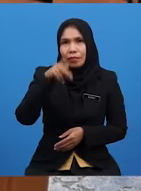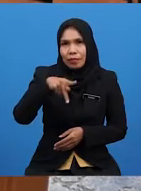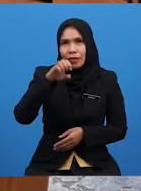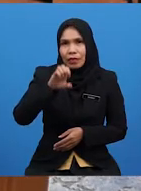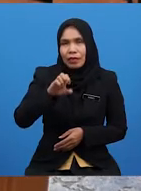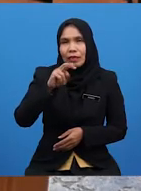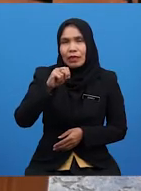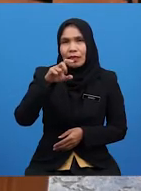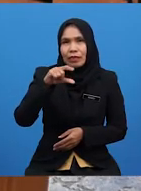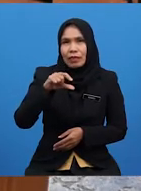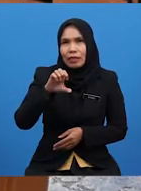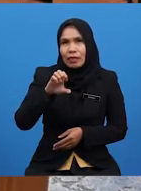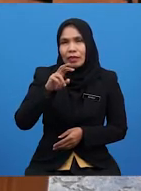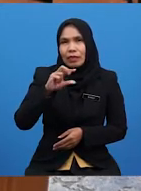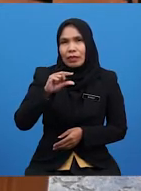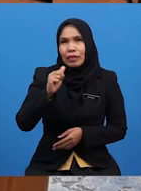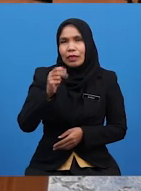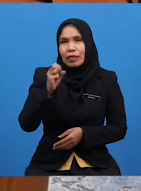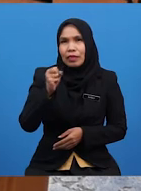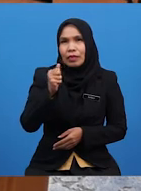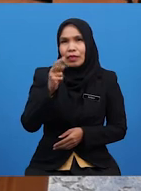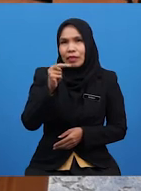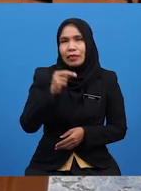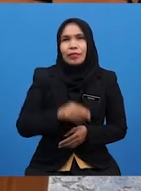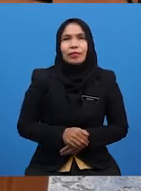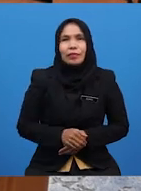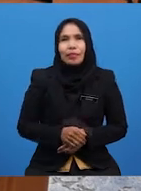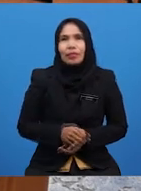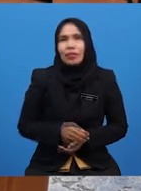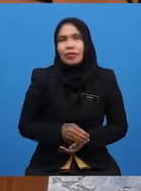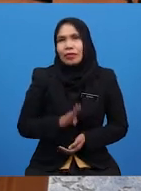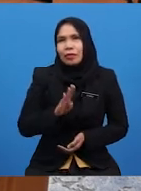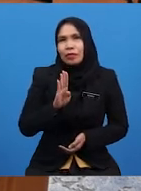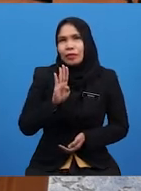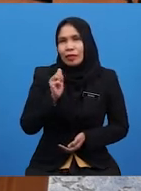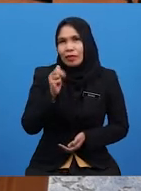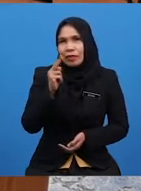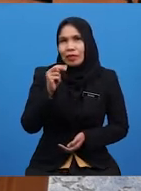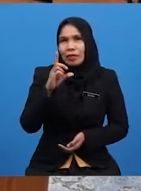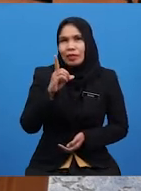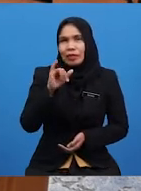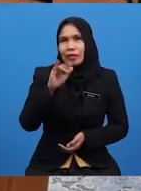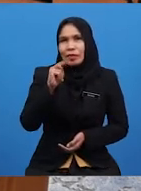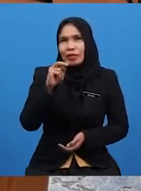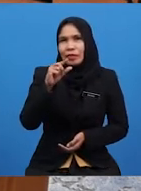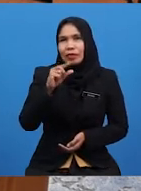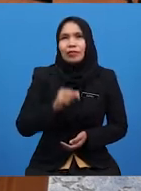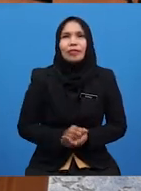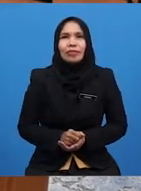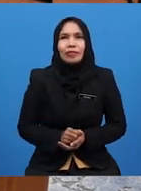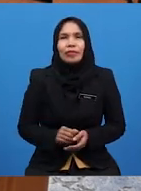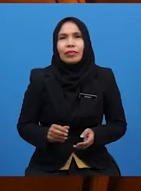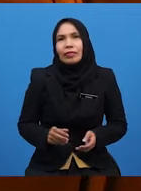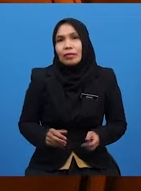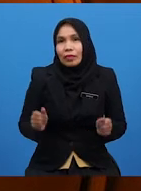Hai kadar banding kadar banding merujuk kepada unsur dalam ruang dengan mengambil kira pertimbangan objek